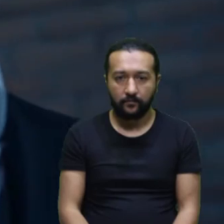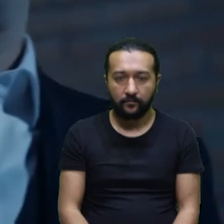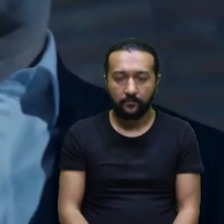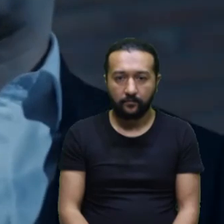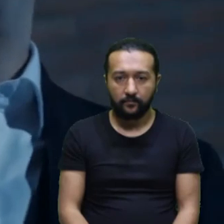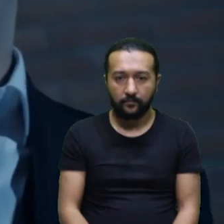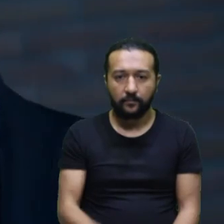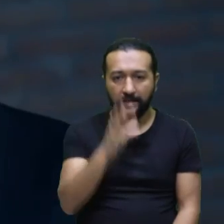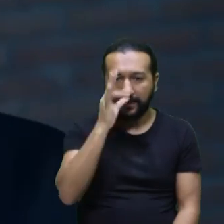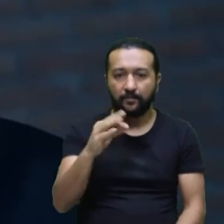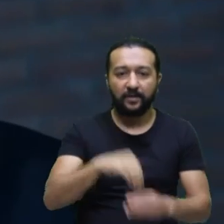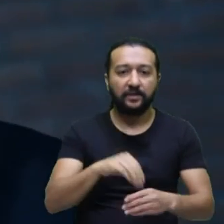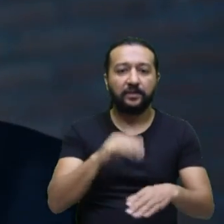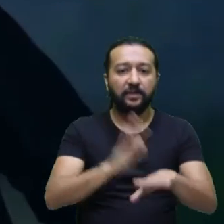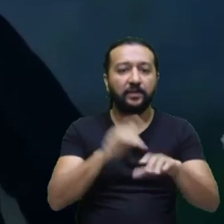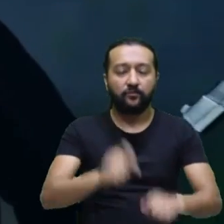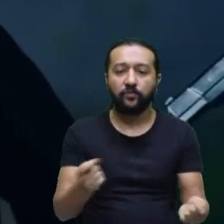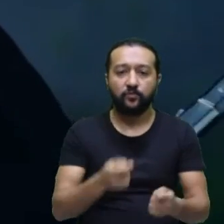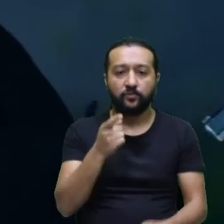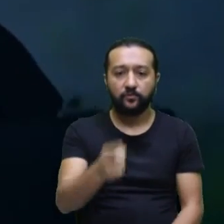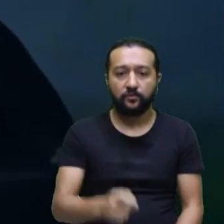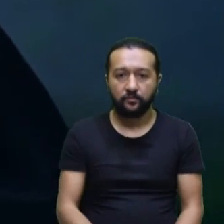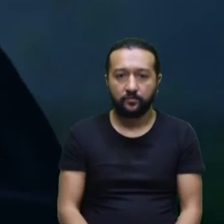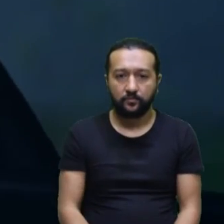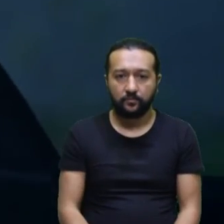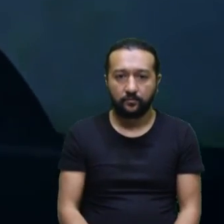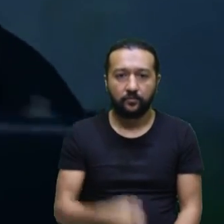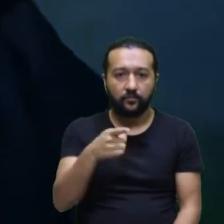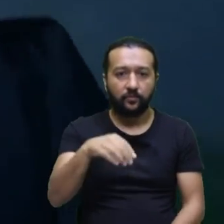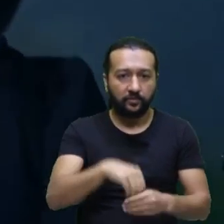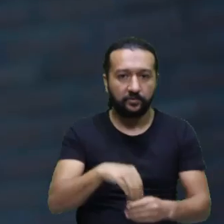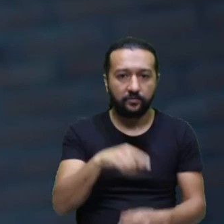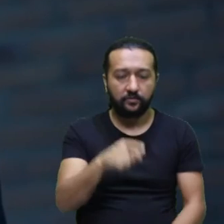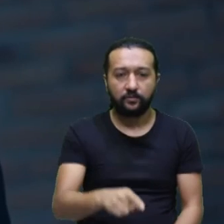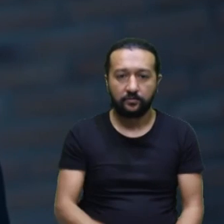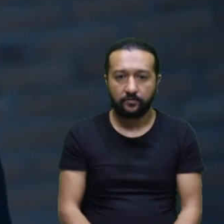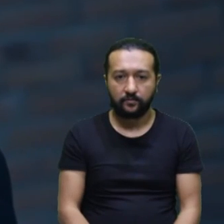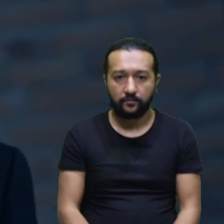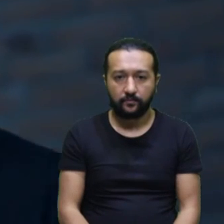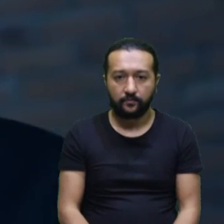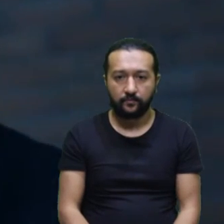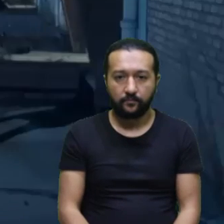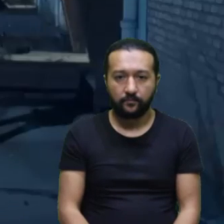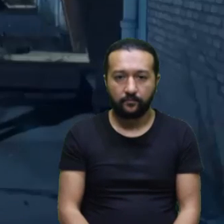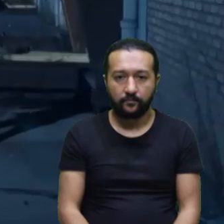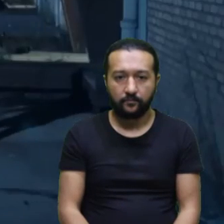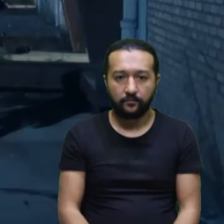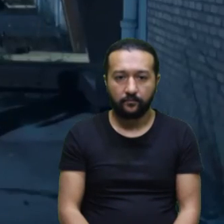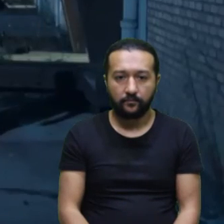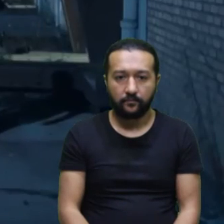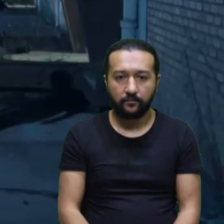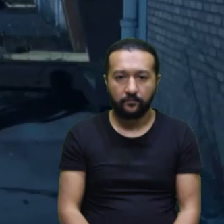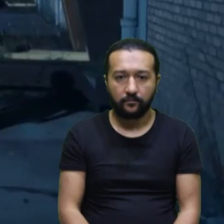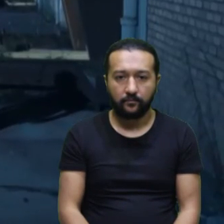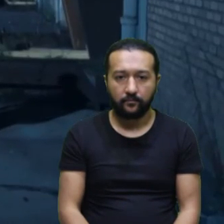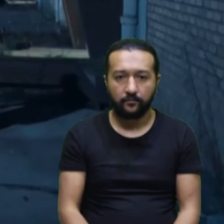dayadı. Karşısına geçiyor. Kimin için yapıyorsun bu işi? Çantayı açtı. Bunun için. Paraları gösteriyor. Polat